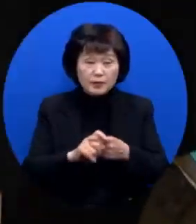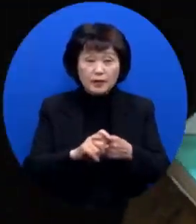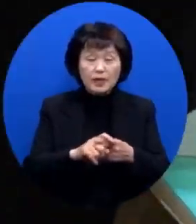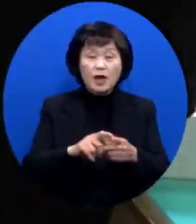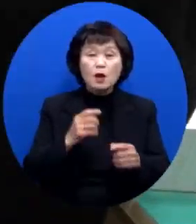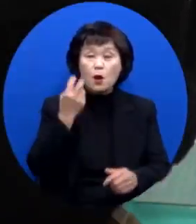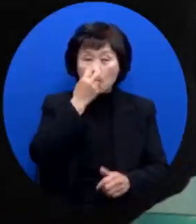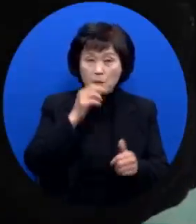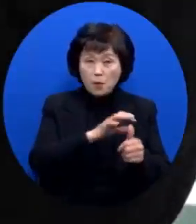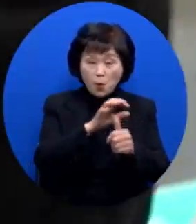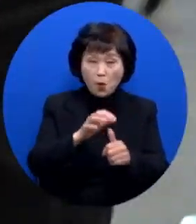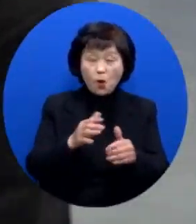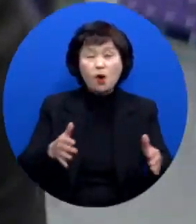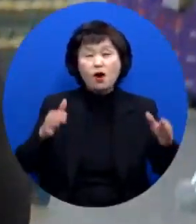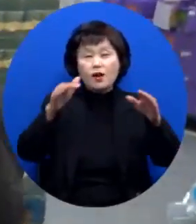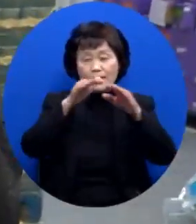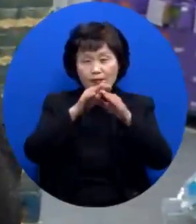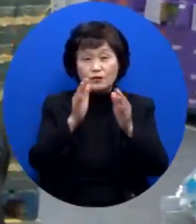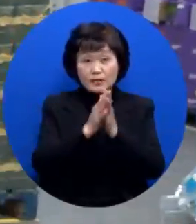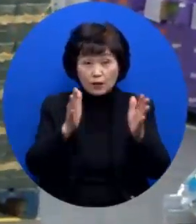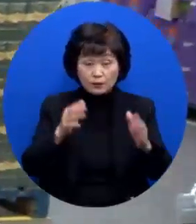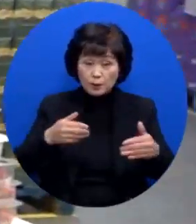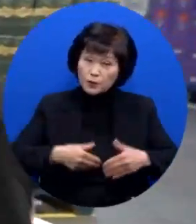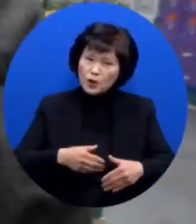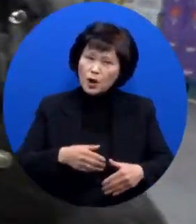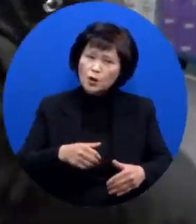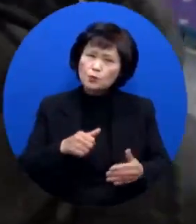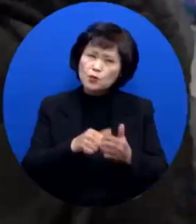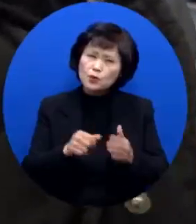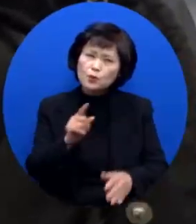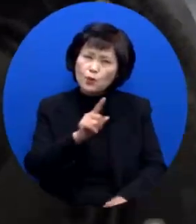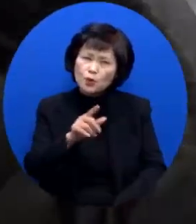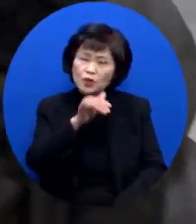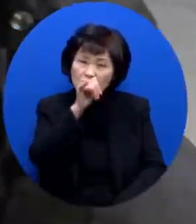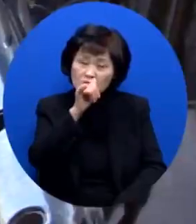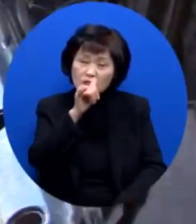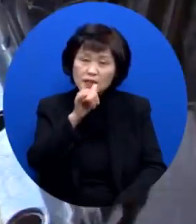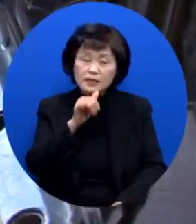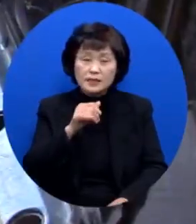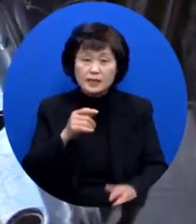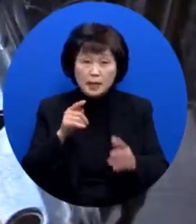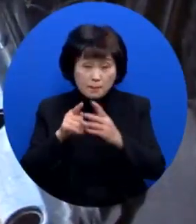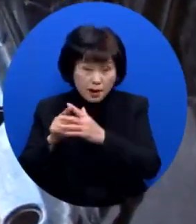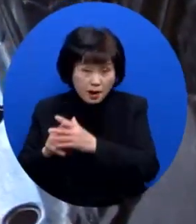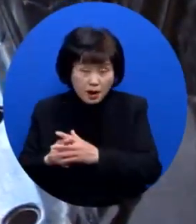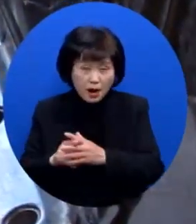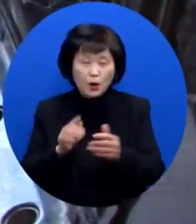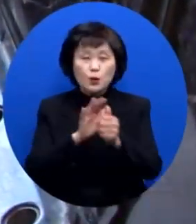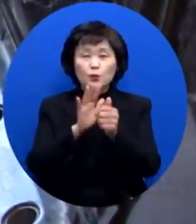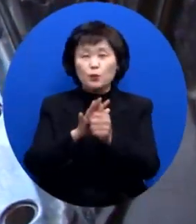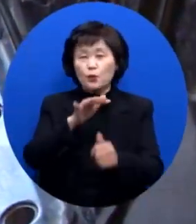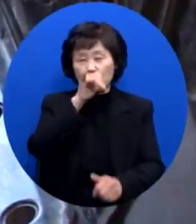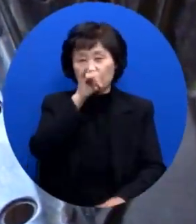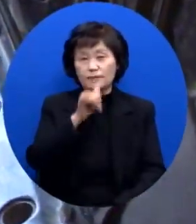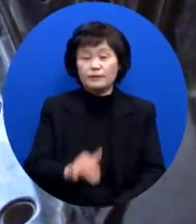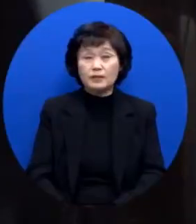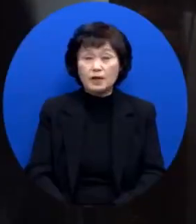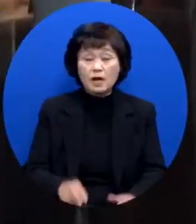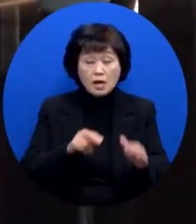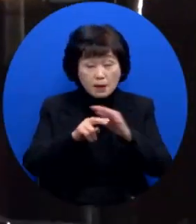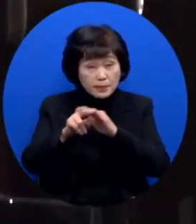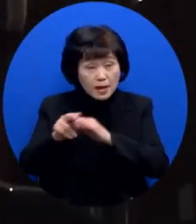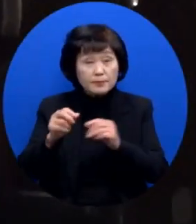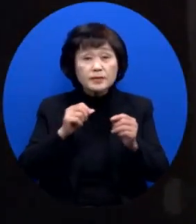차렸습니다. 필요한 물품이 무엇인지 파악하고 실질적인 지원이 이뤄질 수 있도록 협력했습니다.